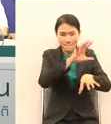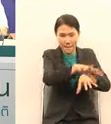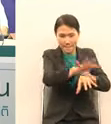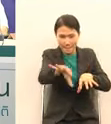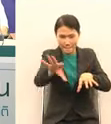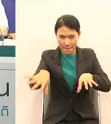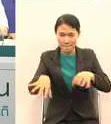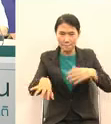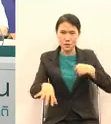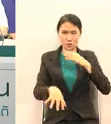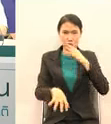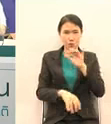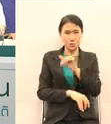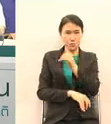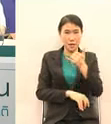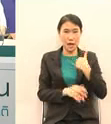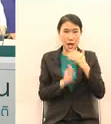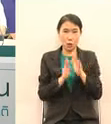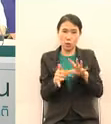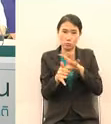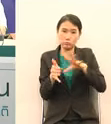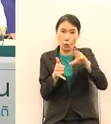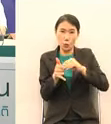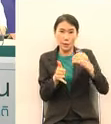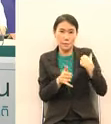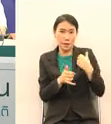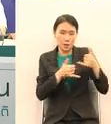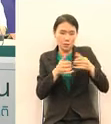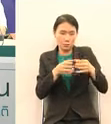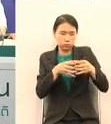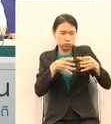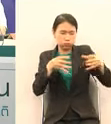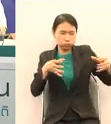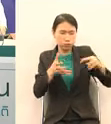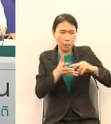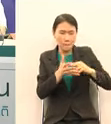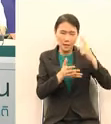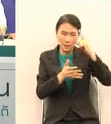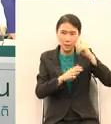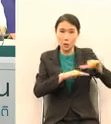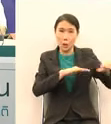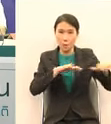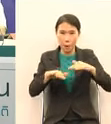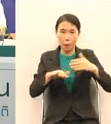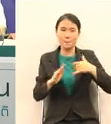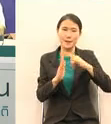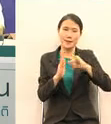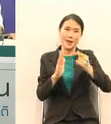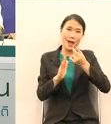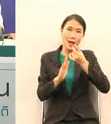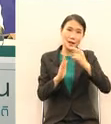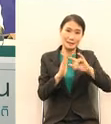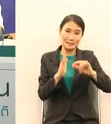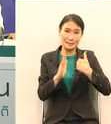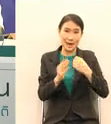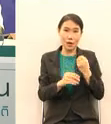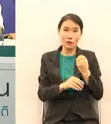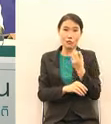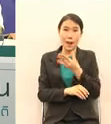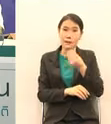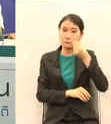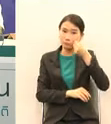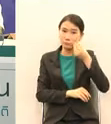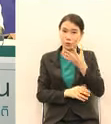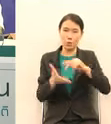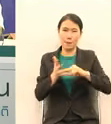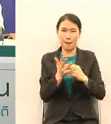นะครับที่อาจจะมีสูงขึ้นในอนาคตรวมถึงแผนต่างๆเช่นการส่งยาไปบ้านนะครับรวมถึงการปรับสิ่งต่างๆนะครับของโรงพย